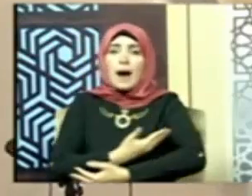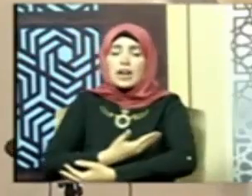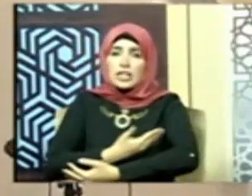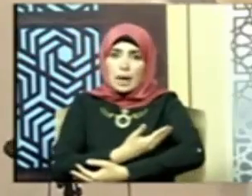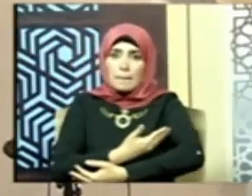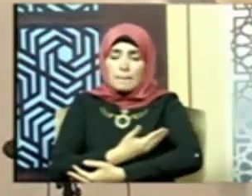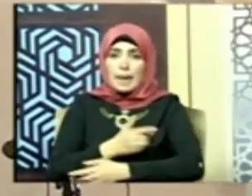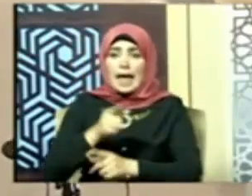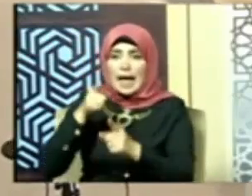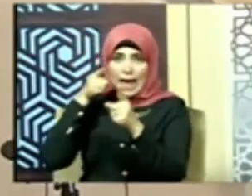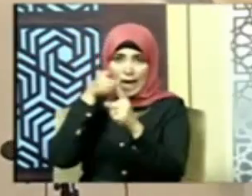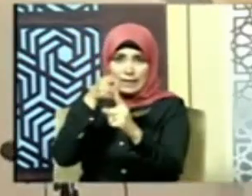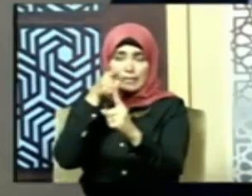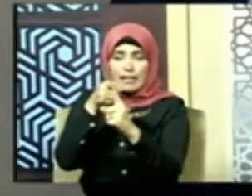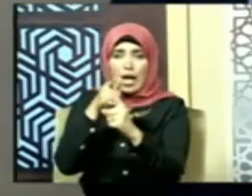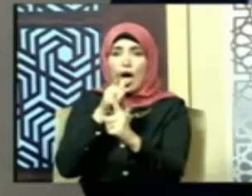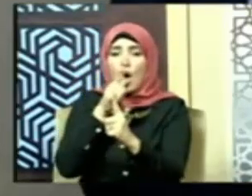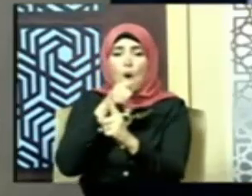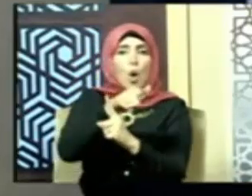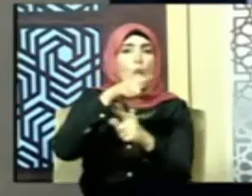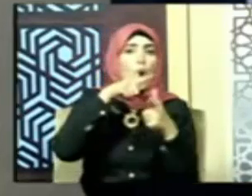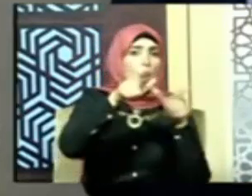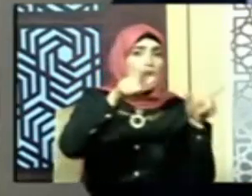أأنت قلت للناس